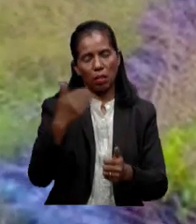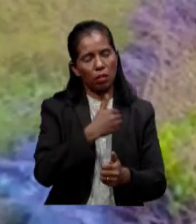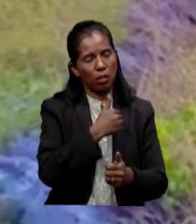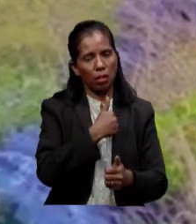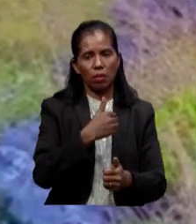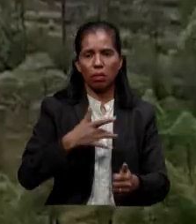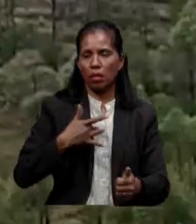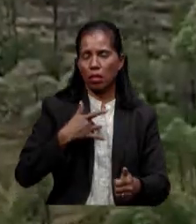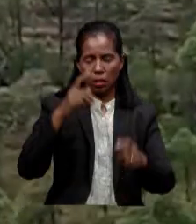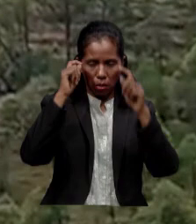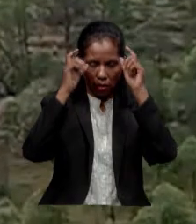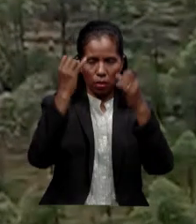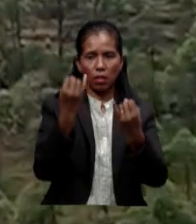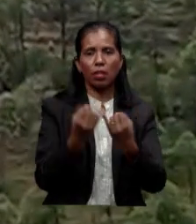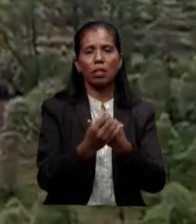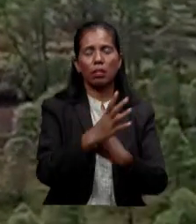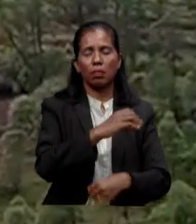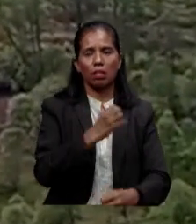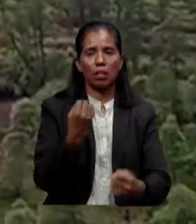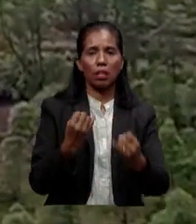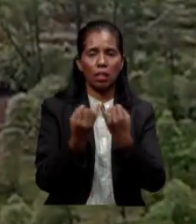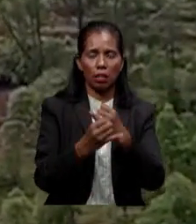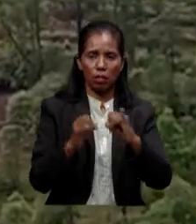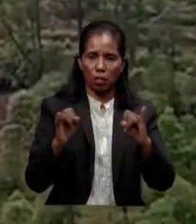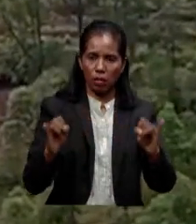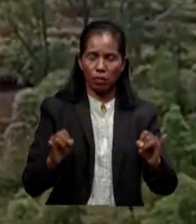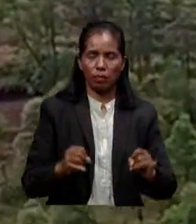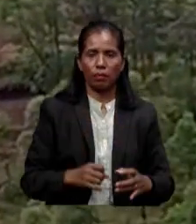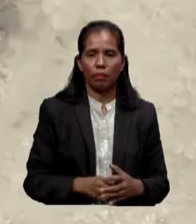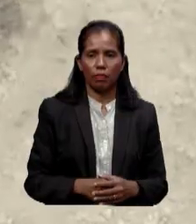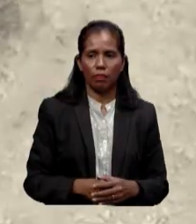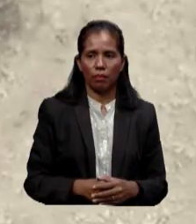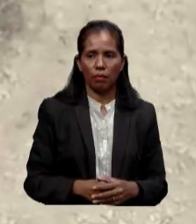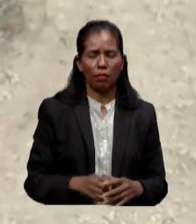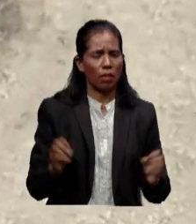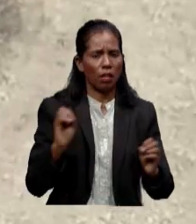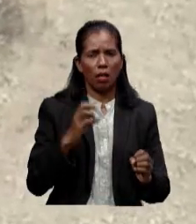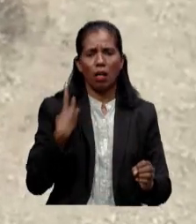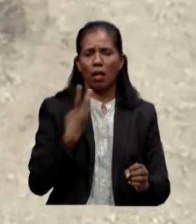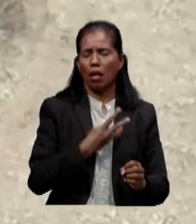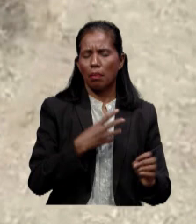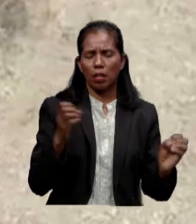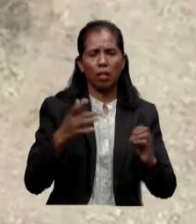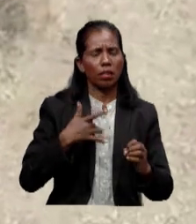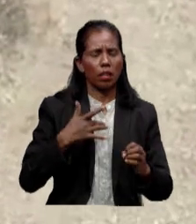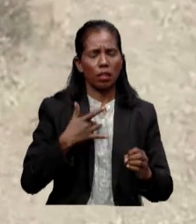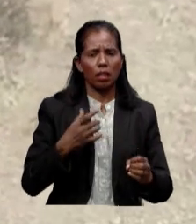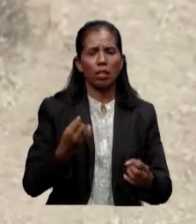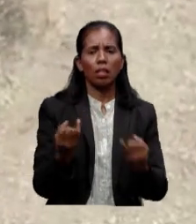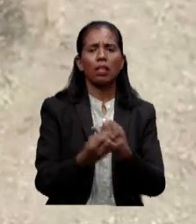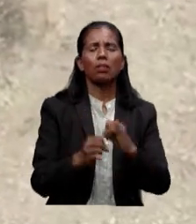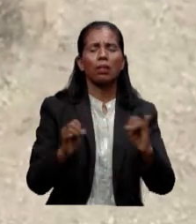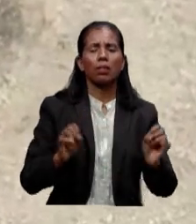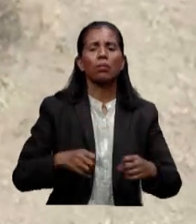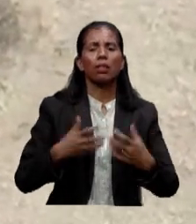Leste ukunan, tambah la asesu ba prosesu desenvolvimento. Nunga senti di hanatu, ukunan sai hanusa. Ia karaik